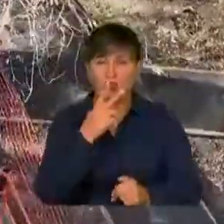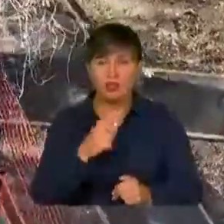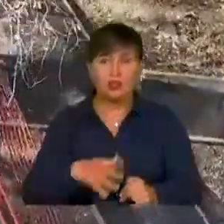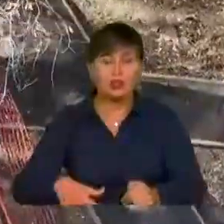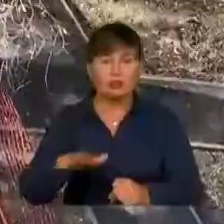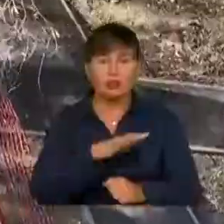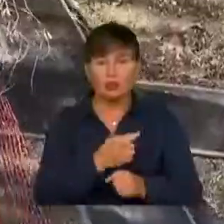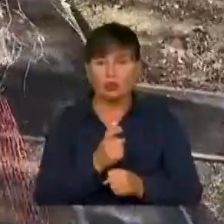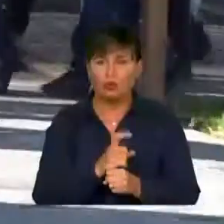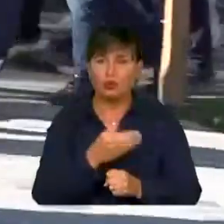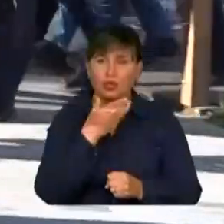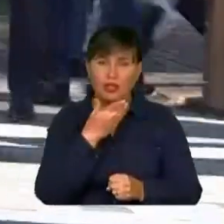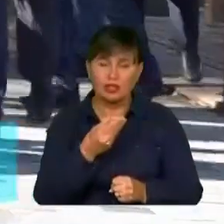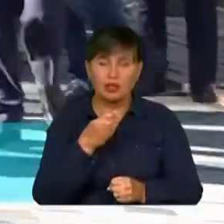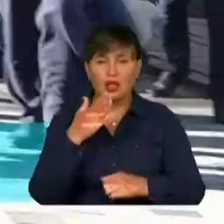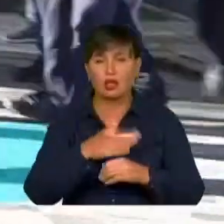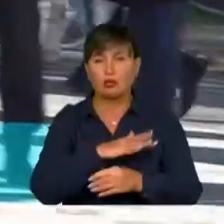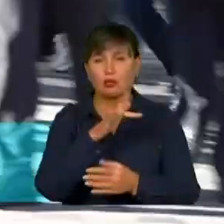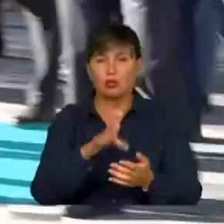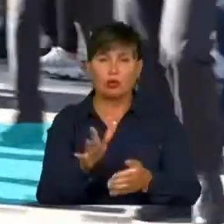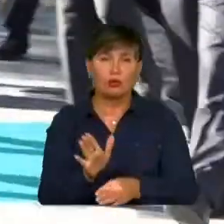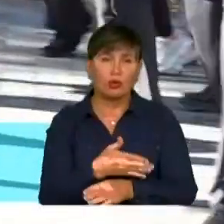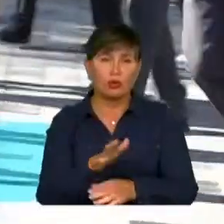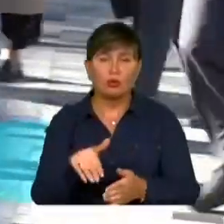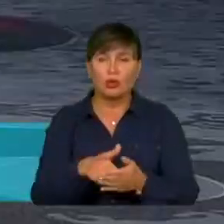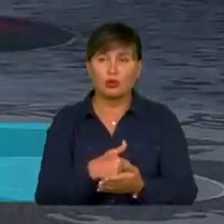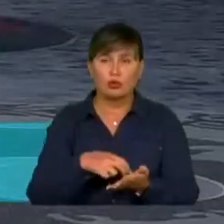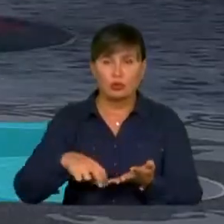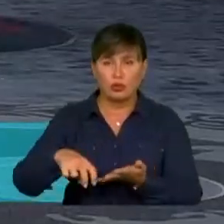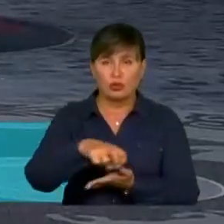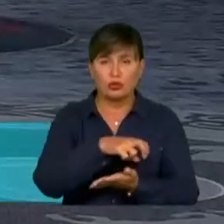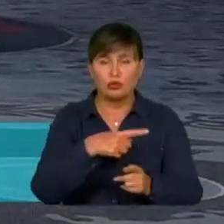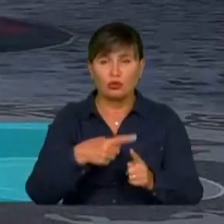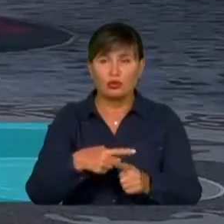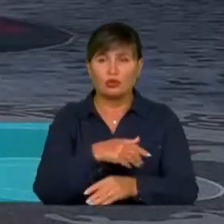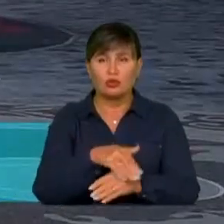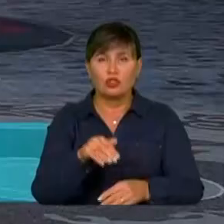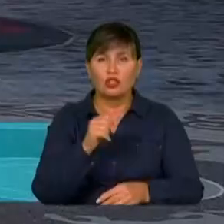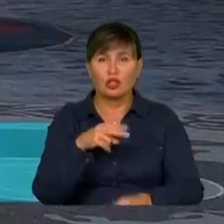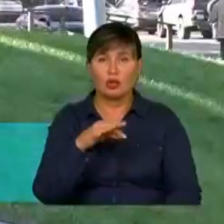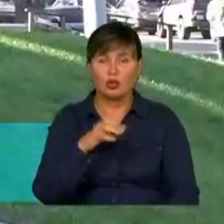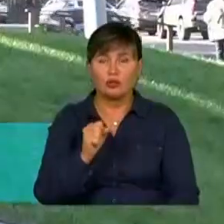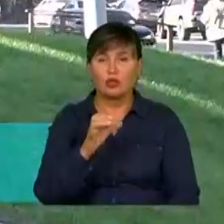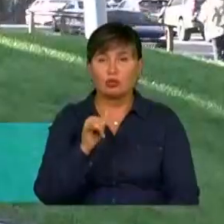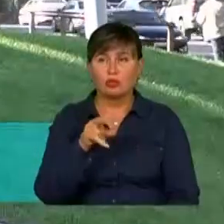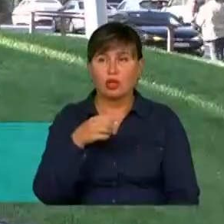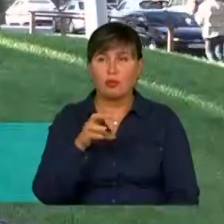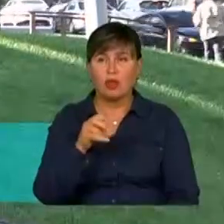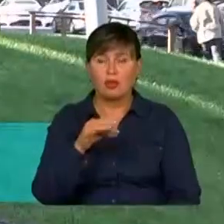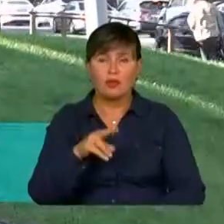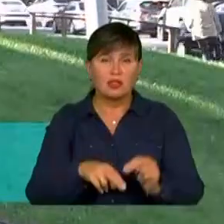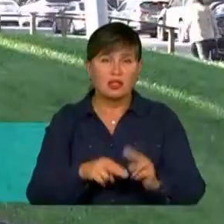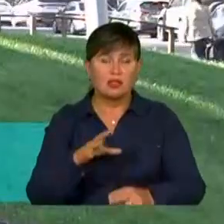стал очень красивый. Аким города прогулялся и по новой пешеходной зоне на пересечении улиц Жандосова-Сулейменова. Строительство